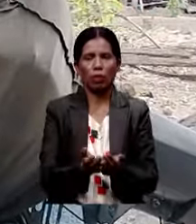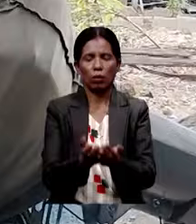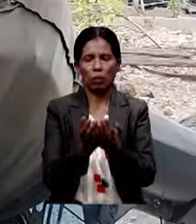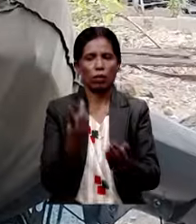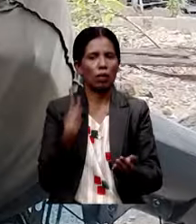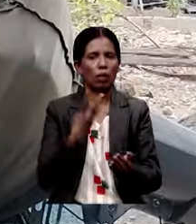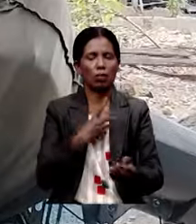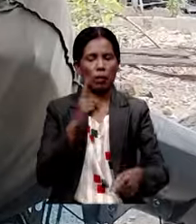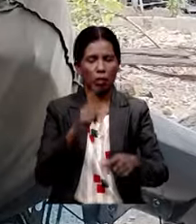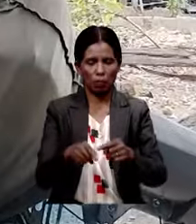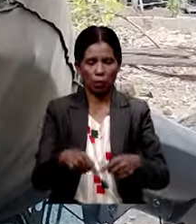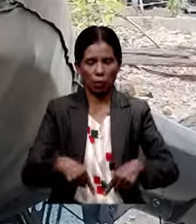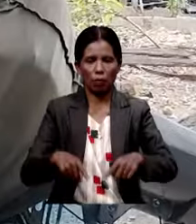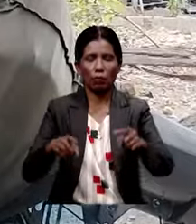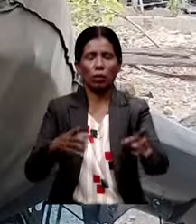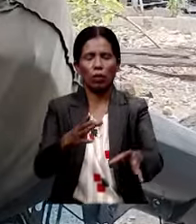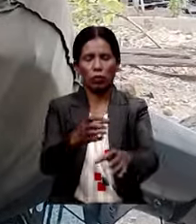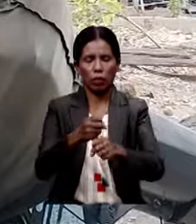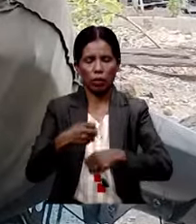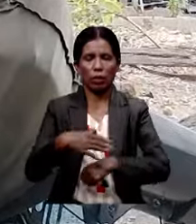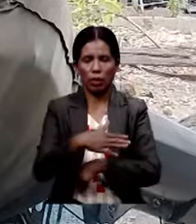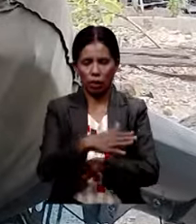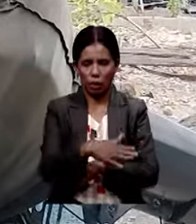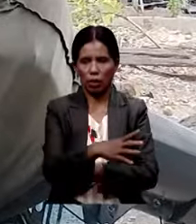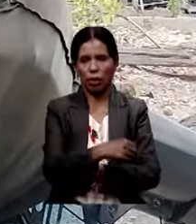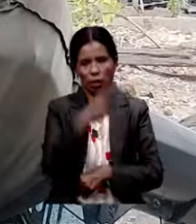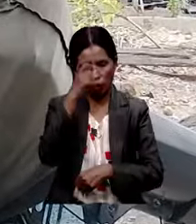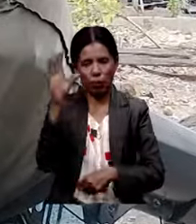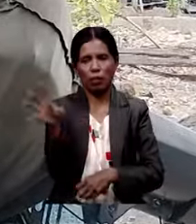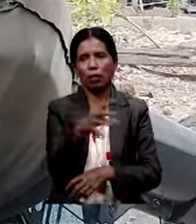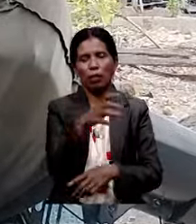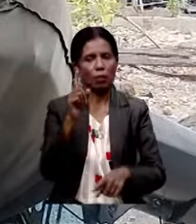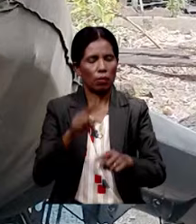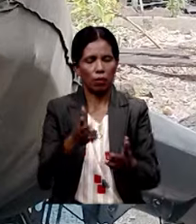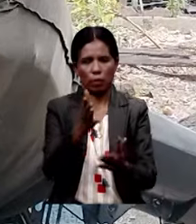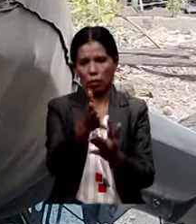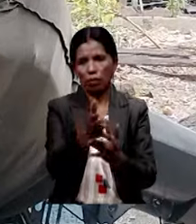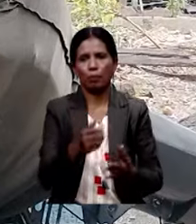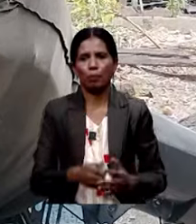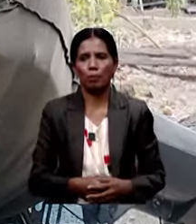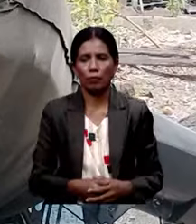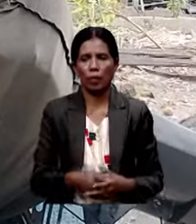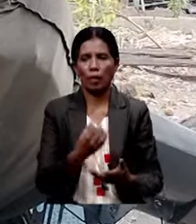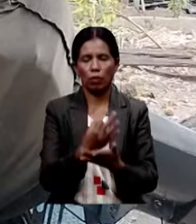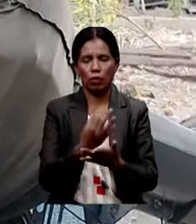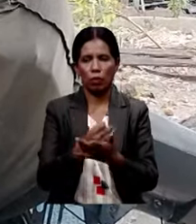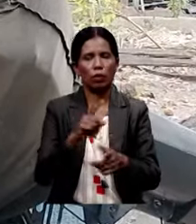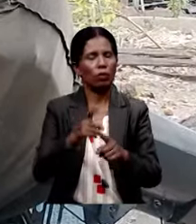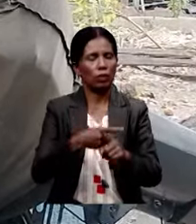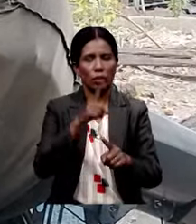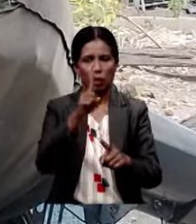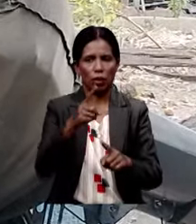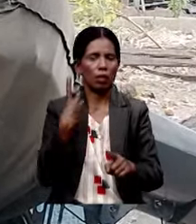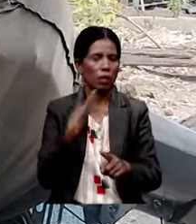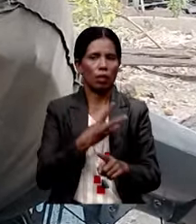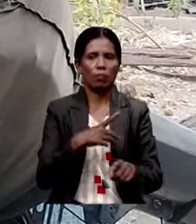ami labele tu ma pesca tamba tasi bot anim bot be ami labele tu mai be rendimento ya be fulani da larane ne ami